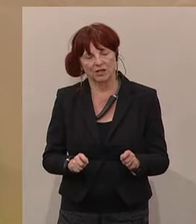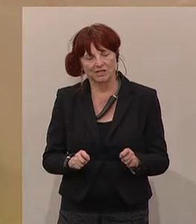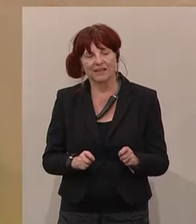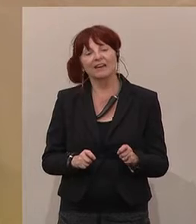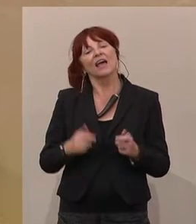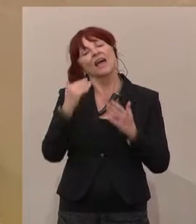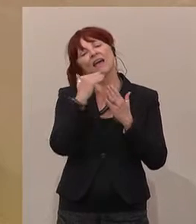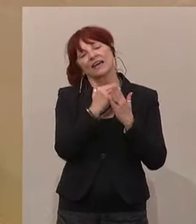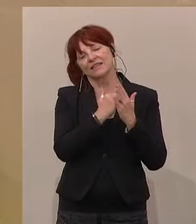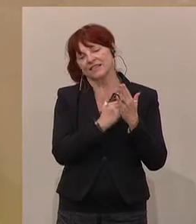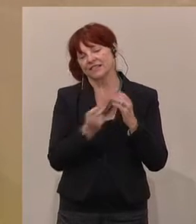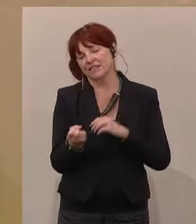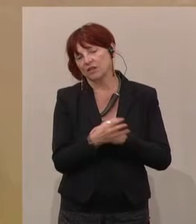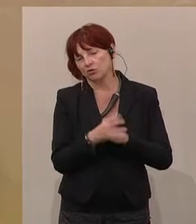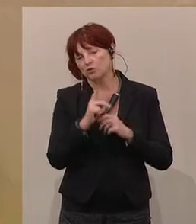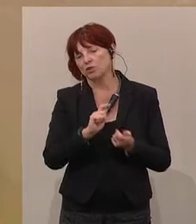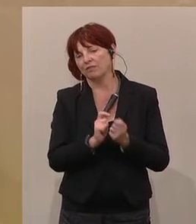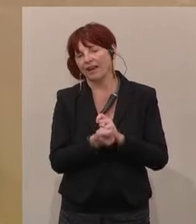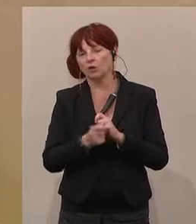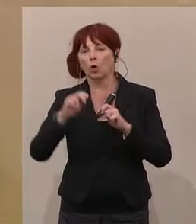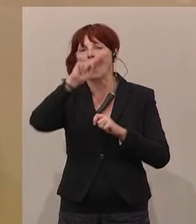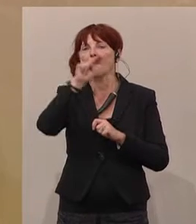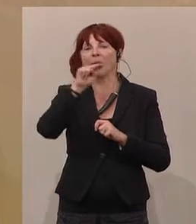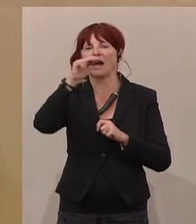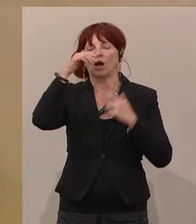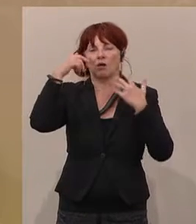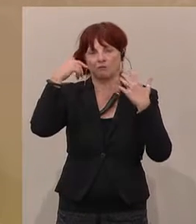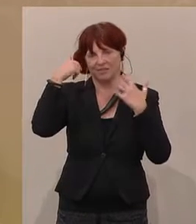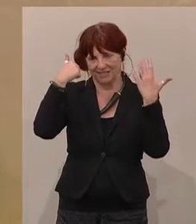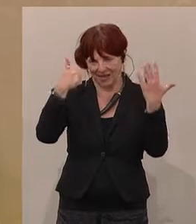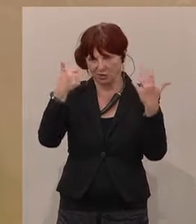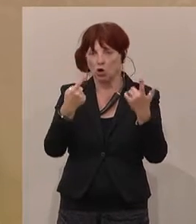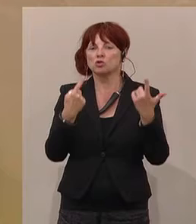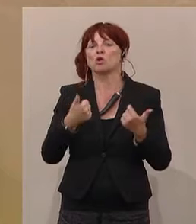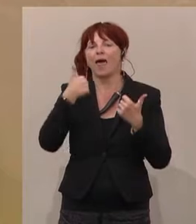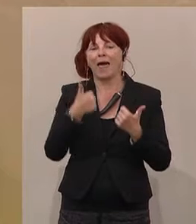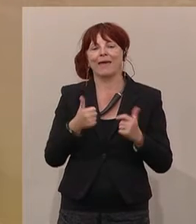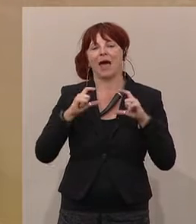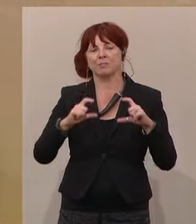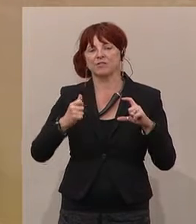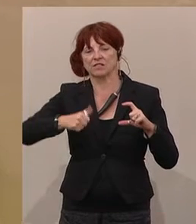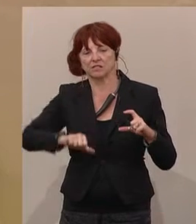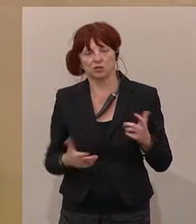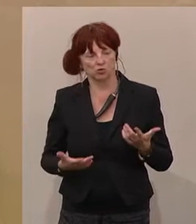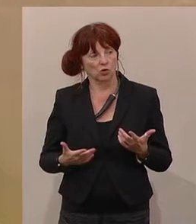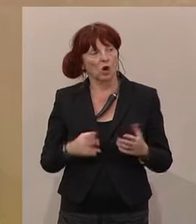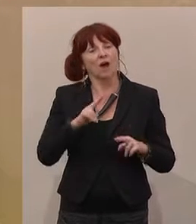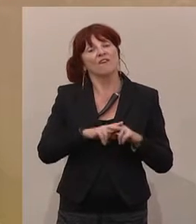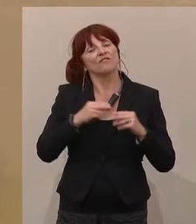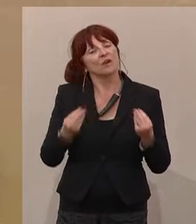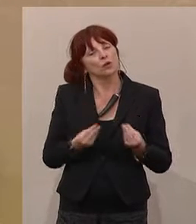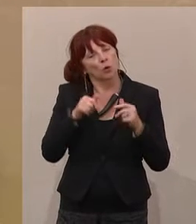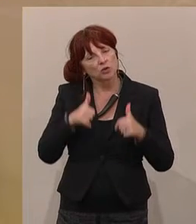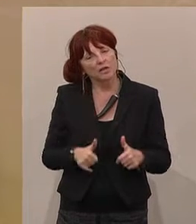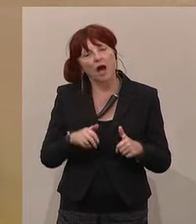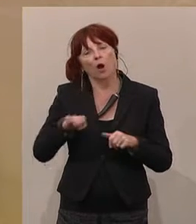folgt geändert. Paragraph 6 wird folgender Absatz 5 eingefügt. Absatz 5. Besteht Grund zur Annahme, dass die Erlassung der europäischen